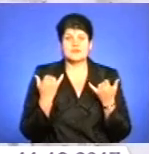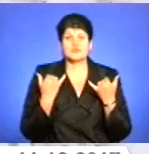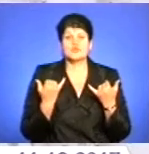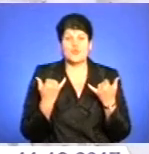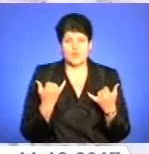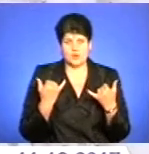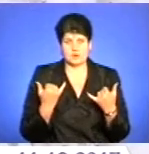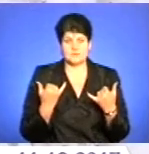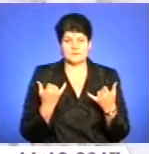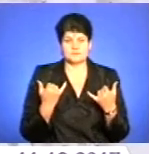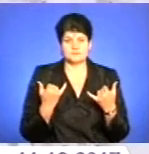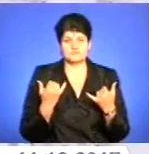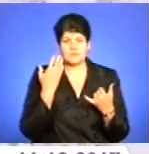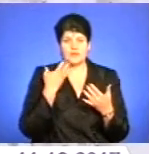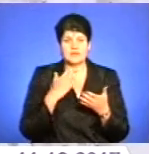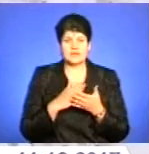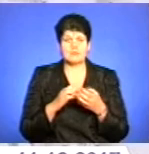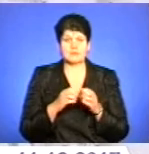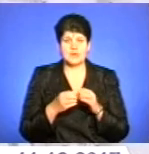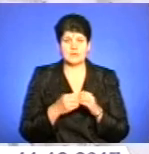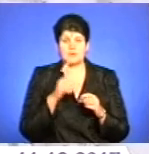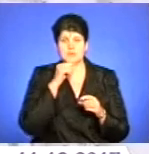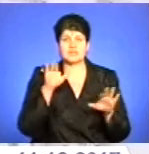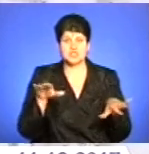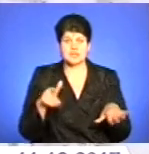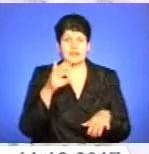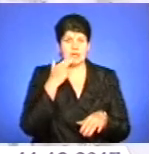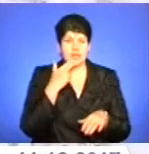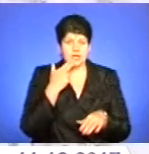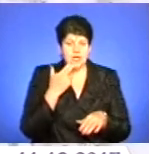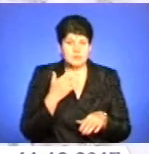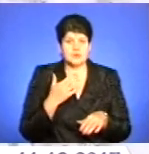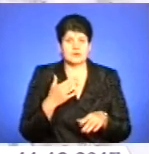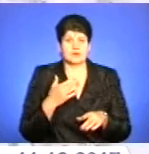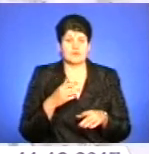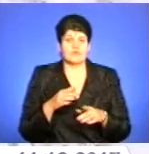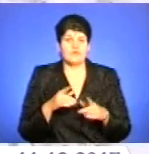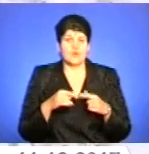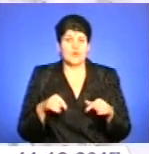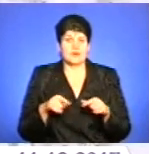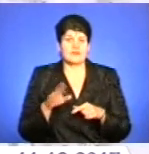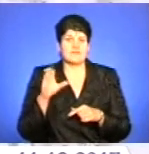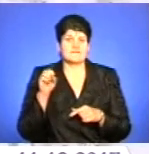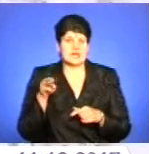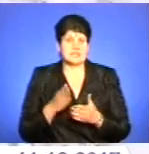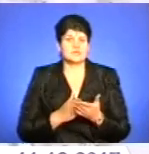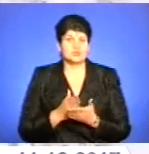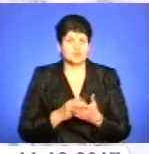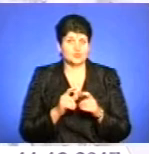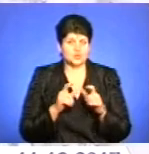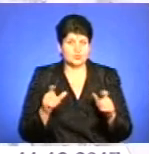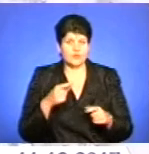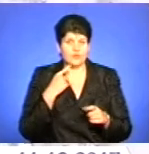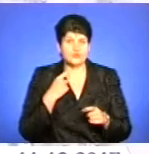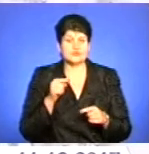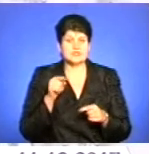є загроза пташиного грипу, органи ветеринарної служби ставлять особливе питання про те, що таким